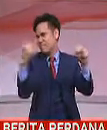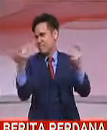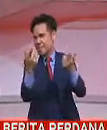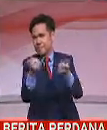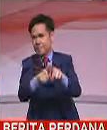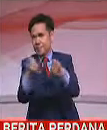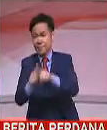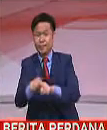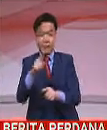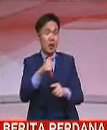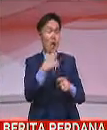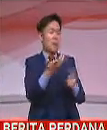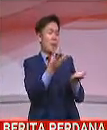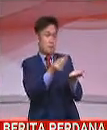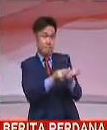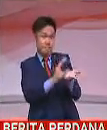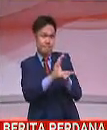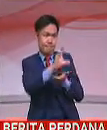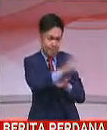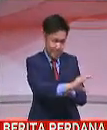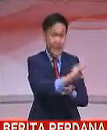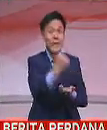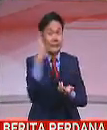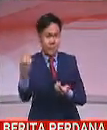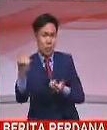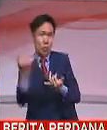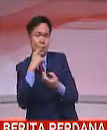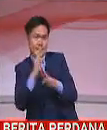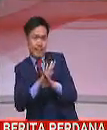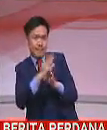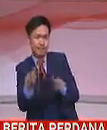ikat jamin RM200,000 dengan seorang penjamin. Juga syarat tambahan,